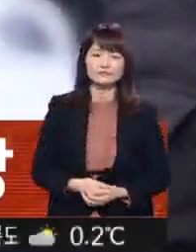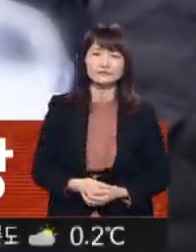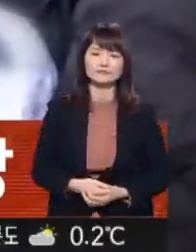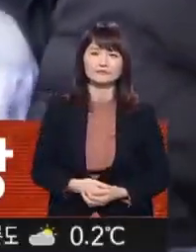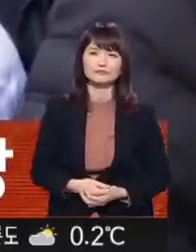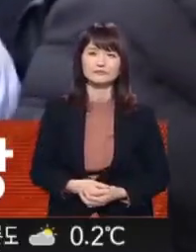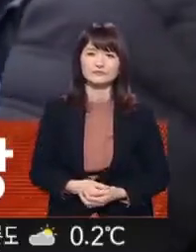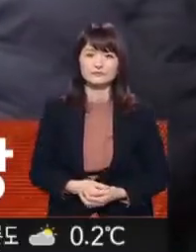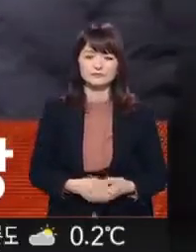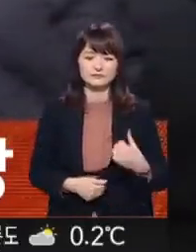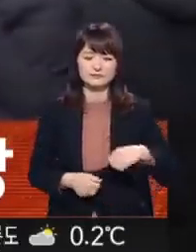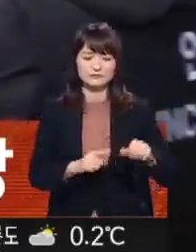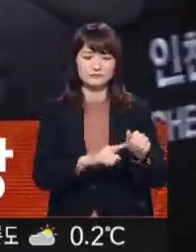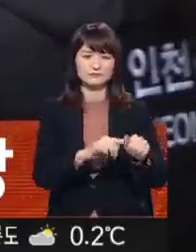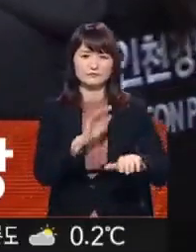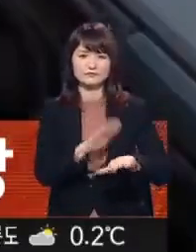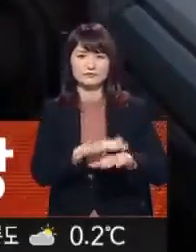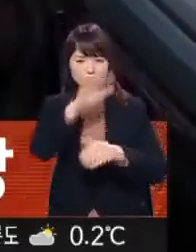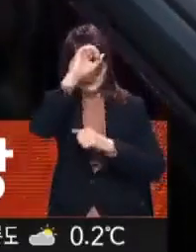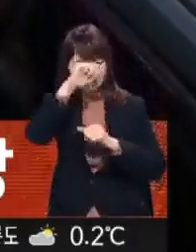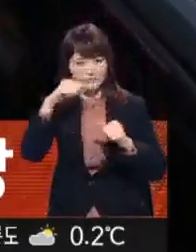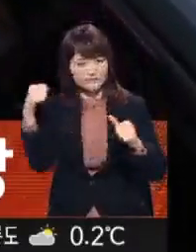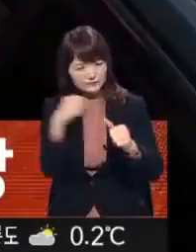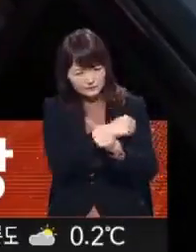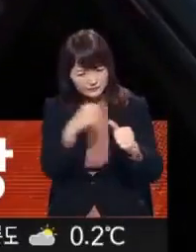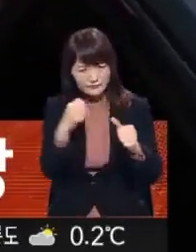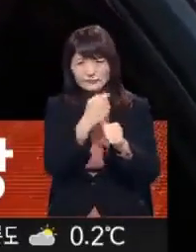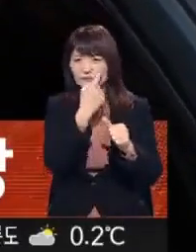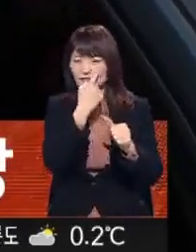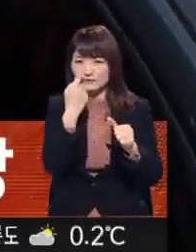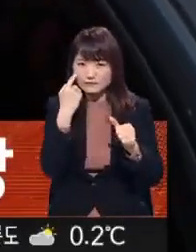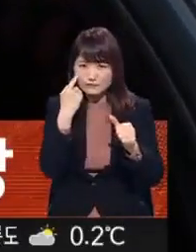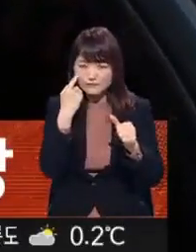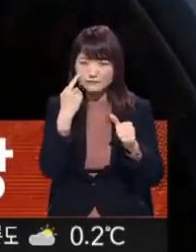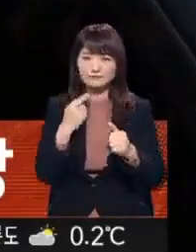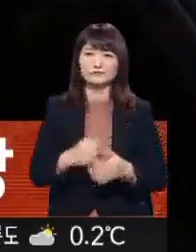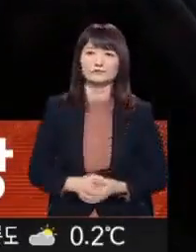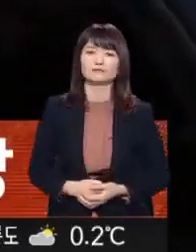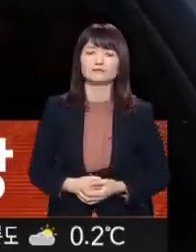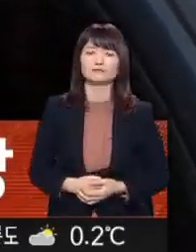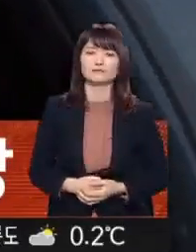아이를 손과 발로 뭐 폭행했다는 사실도 어느 정도 확인됐고 최소한